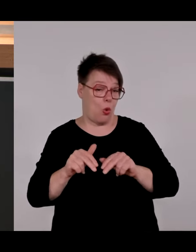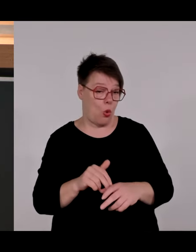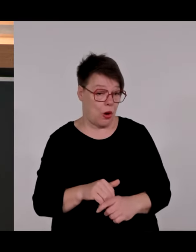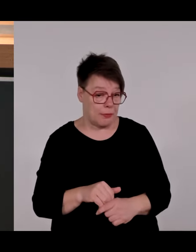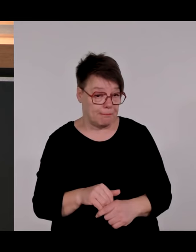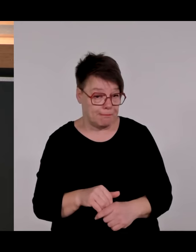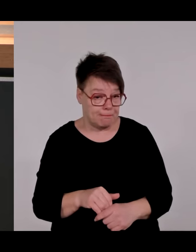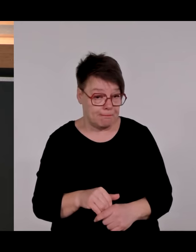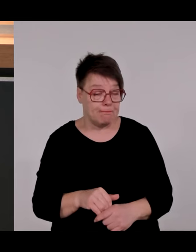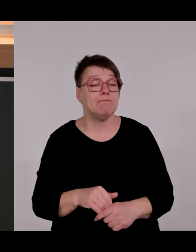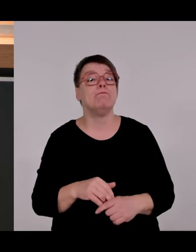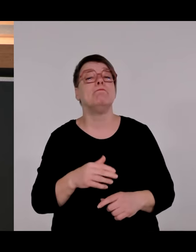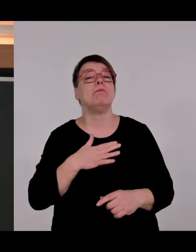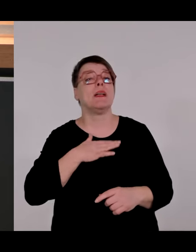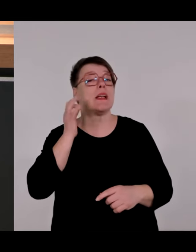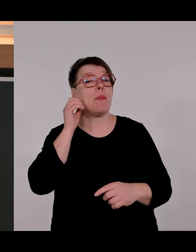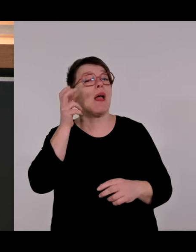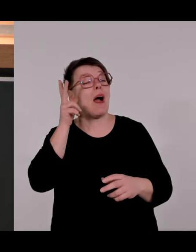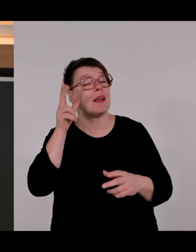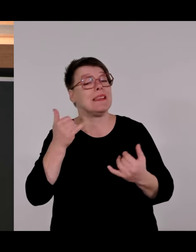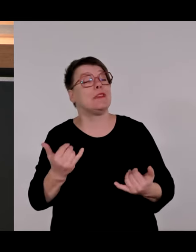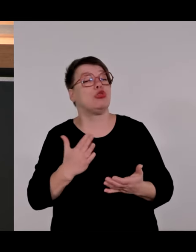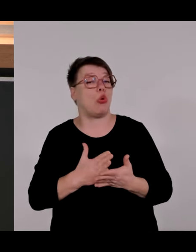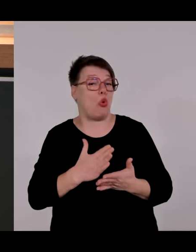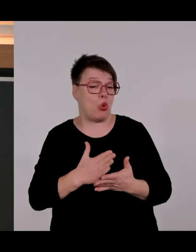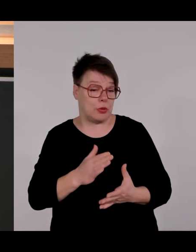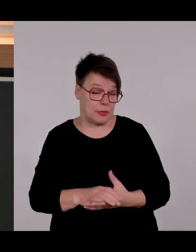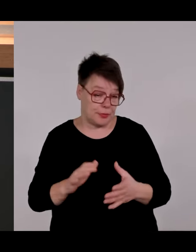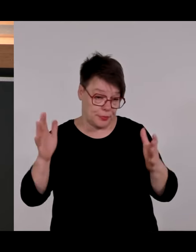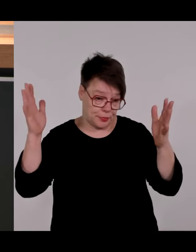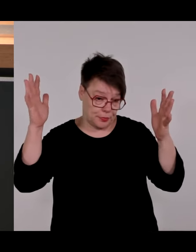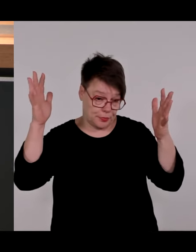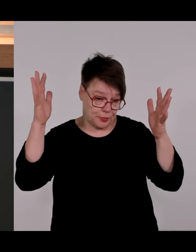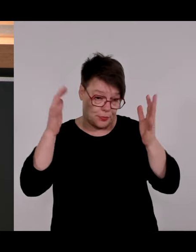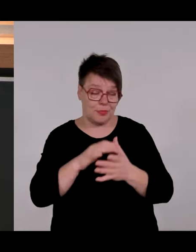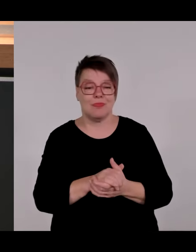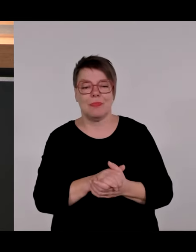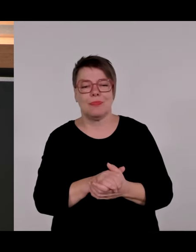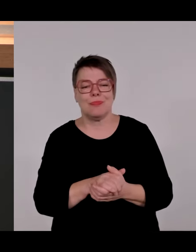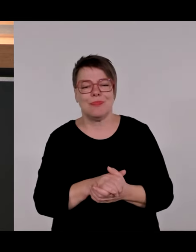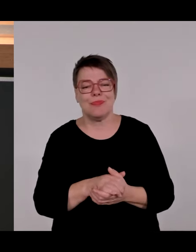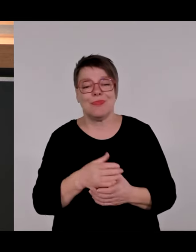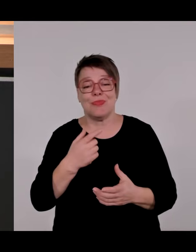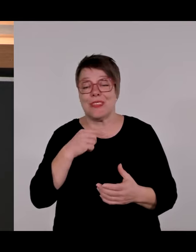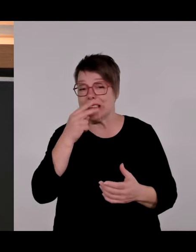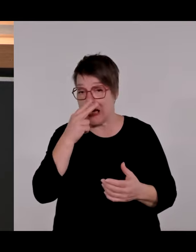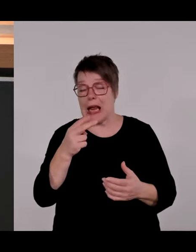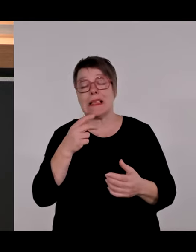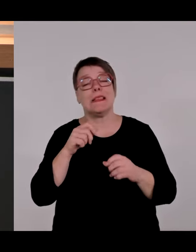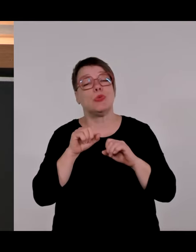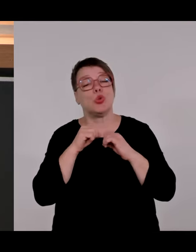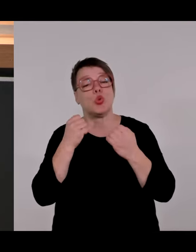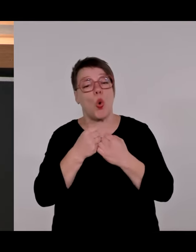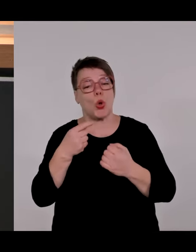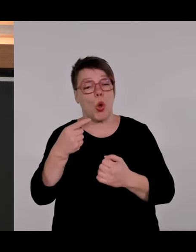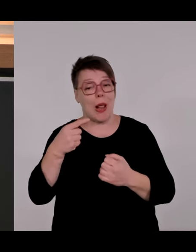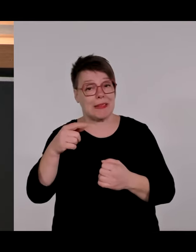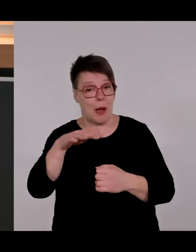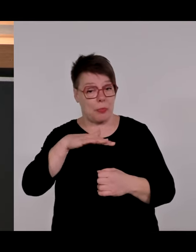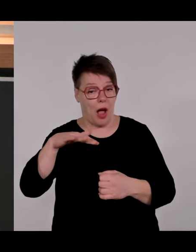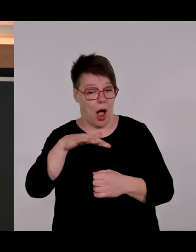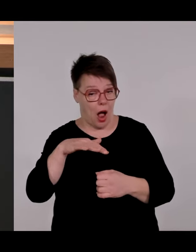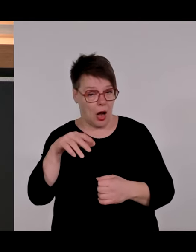Und wenn wir uns die Situation im Görlitzer Park anschauen, allein im vergangenen Jahr gab es